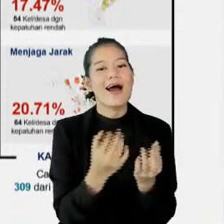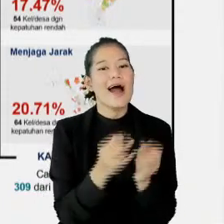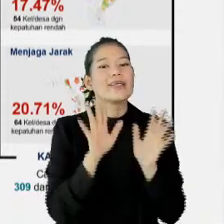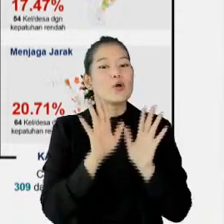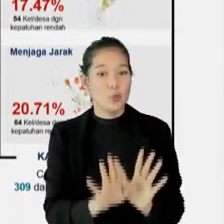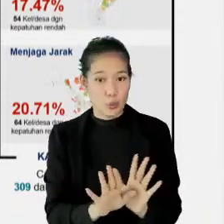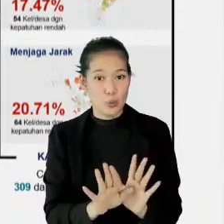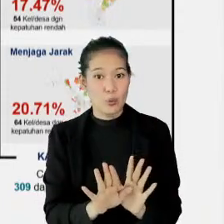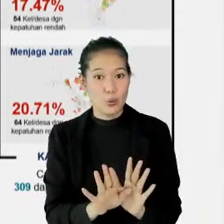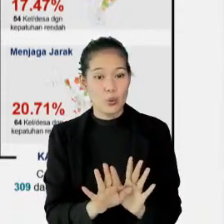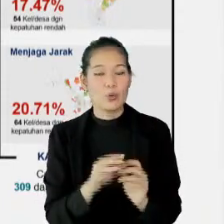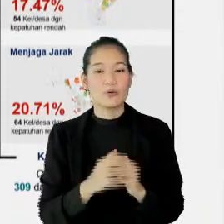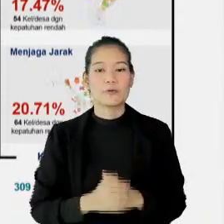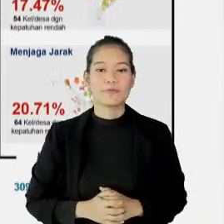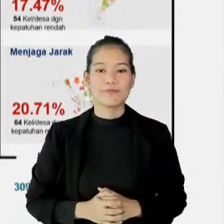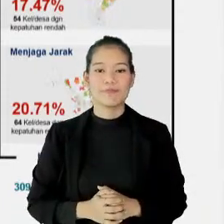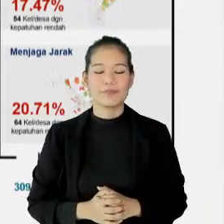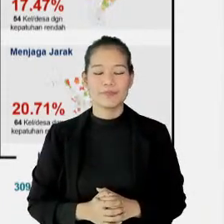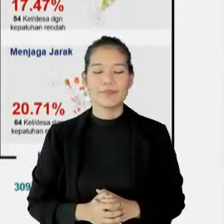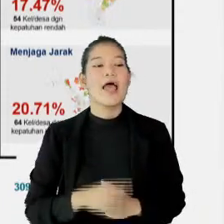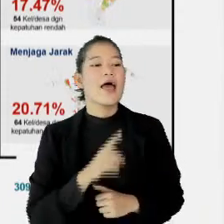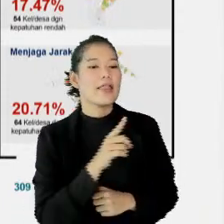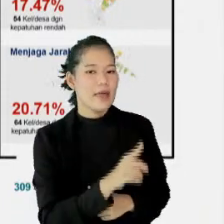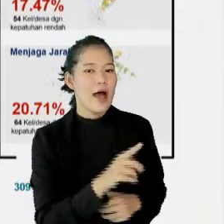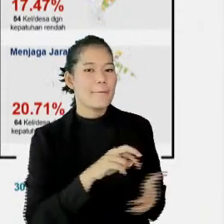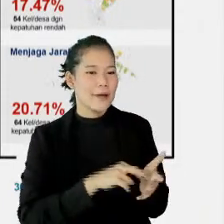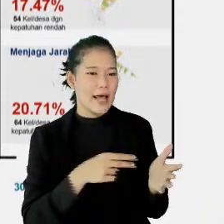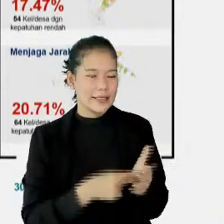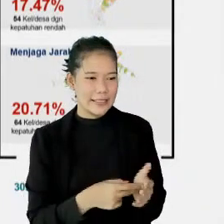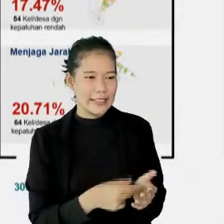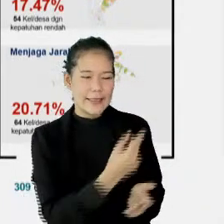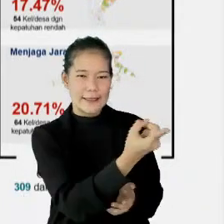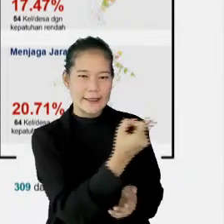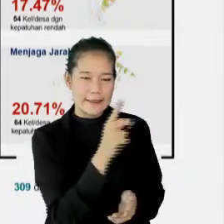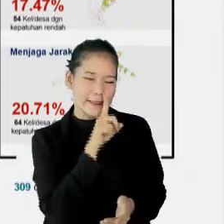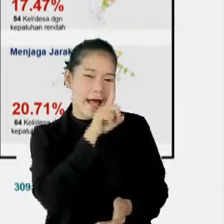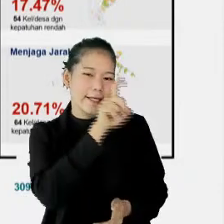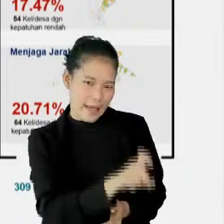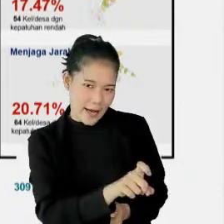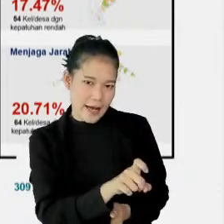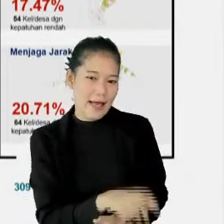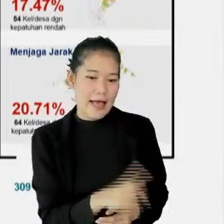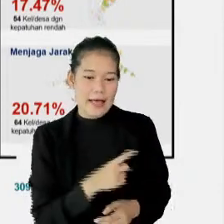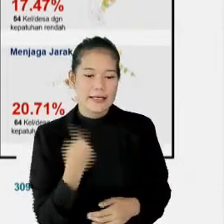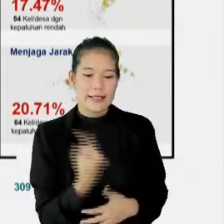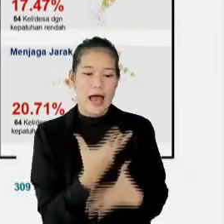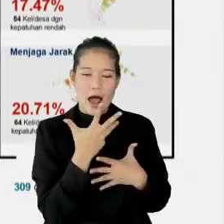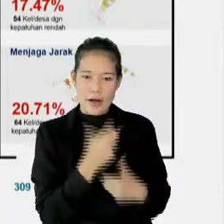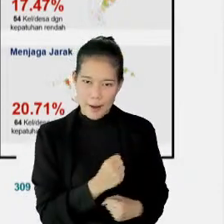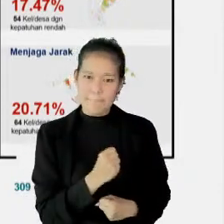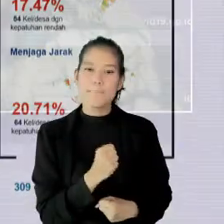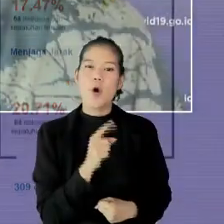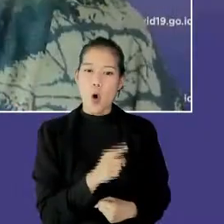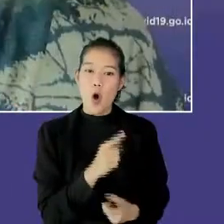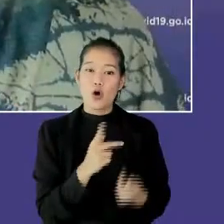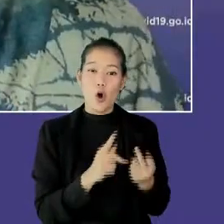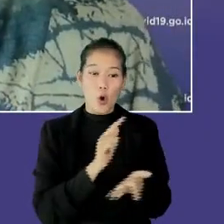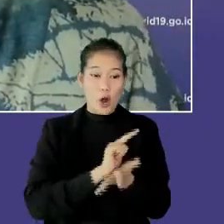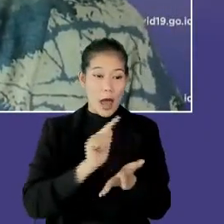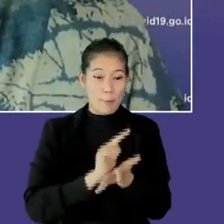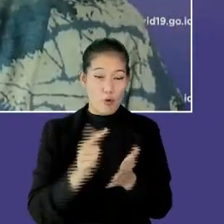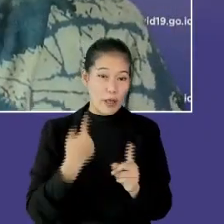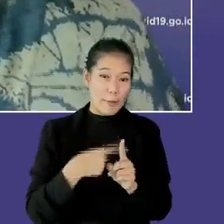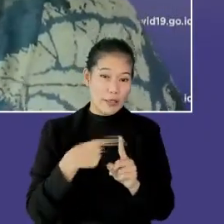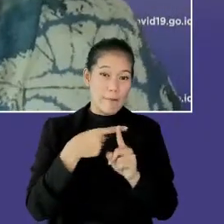mencerminkan keseluruhan atau belum? Nah, jadi kan, jadi pertanyaannya gini loh Dr. Dewi ya, kita kan berharapnya, barangkali kalau nanti pelaporannya